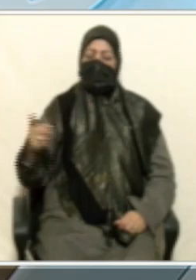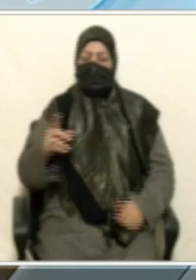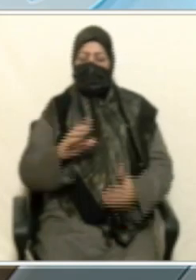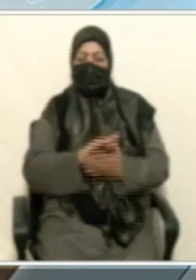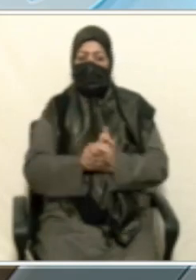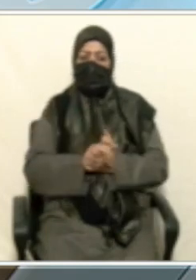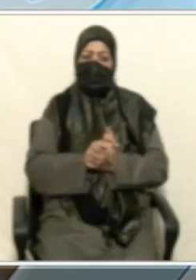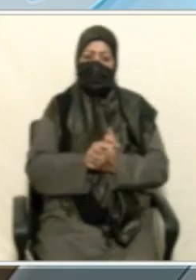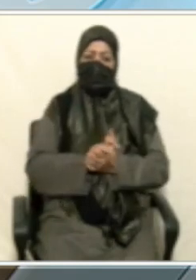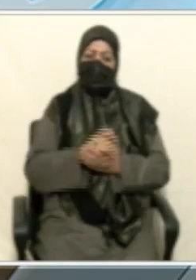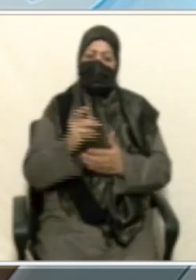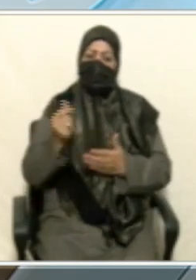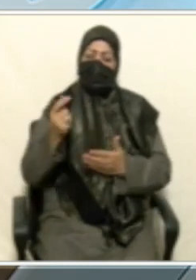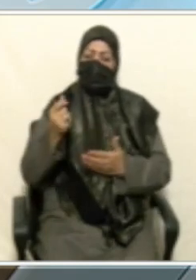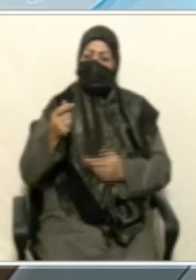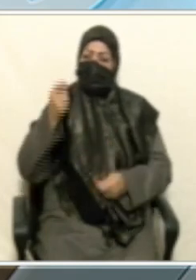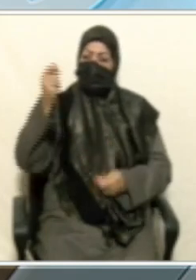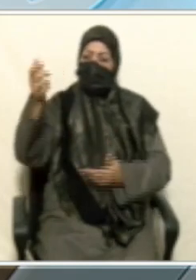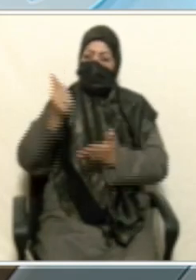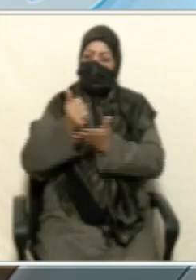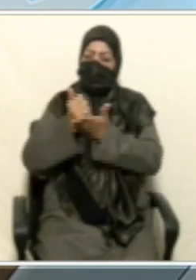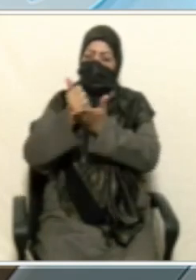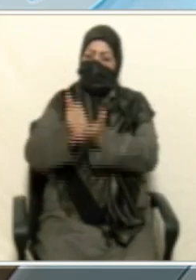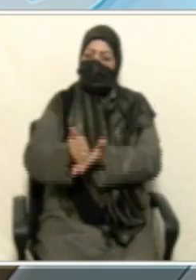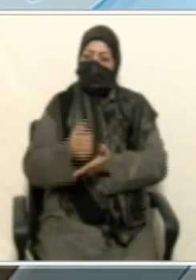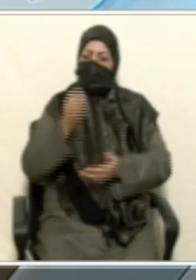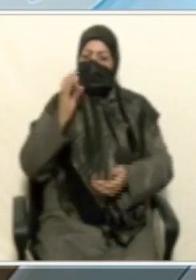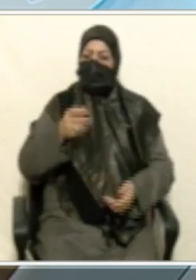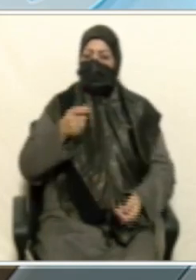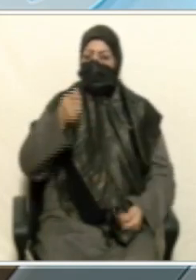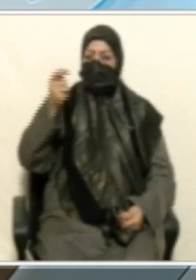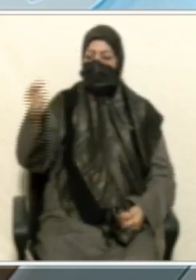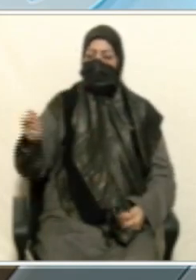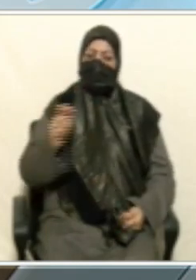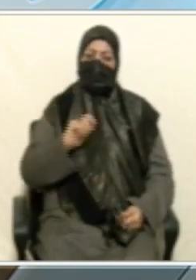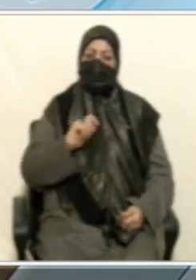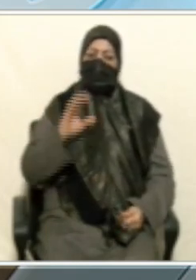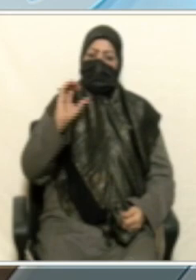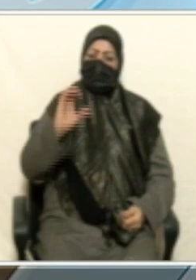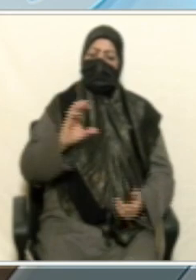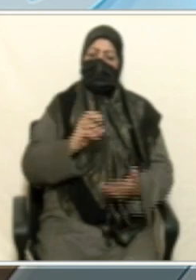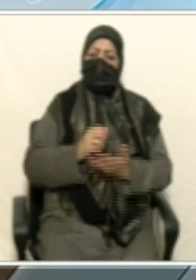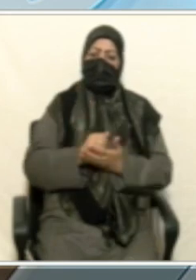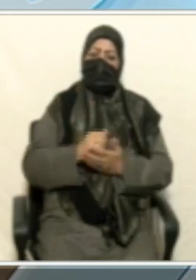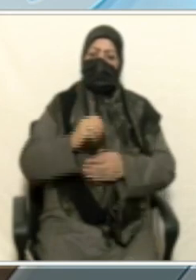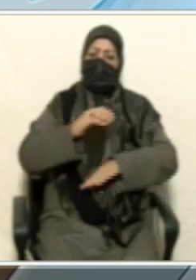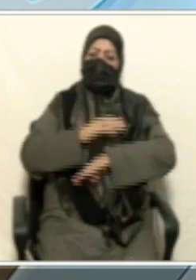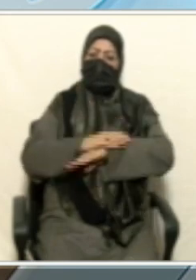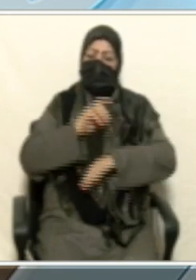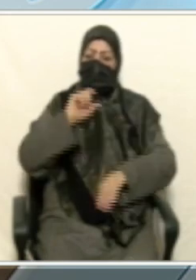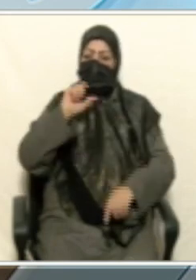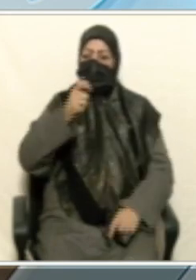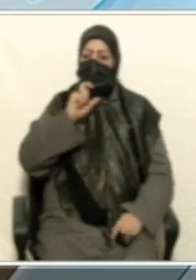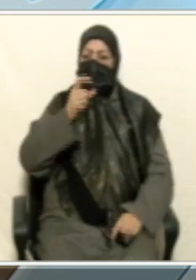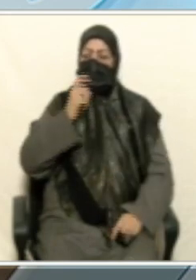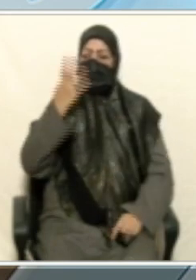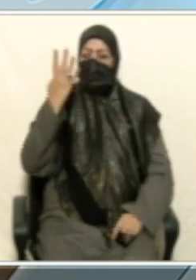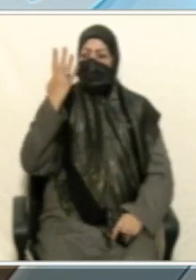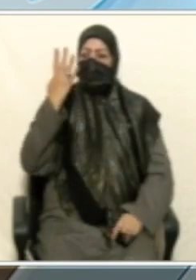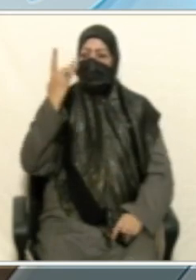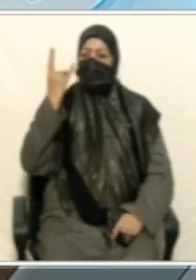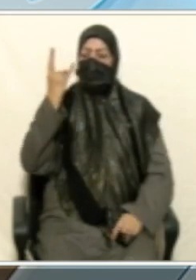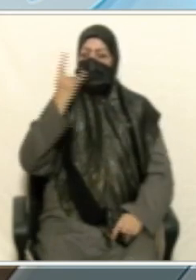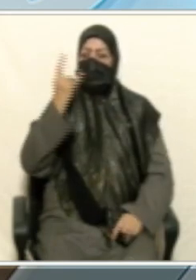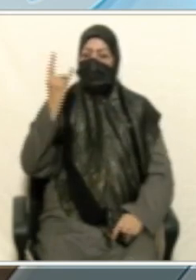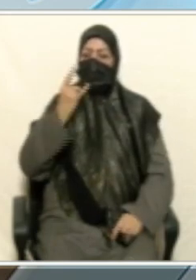المهر فتأخذ مهرها كاملا وتعتد عليه 4 أشهر و10 وترث فيه أيضا،